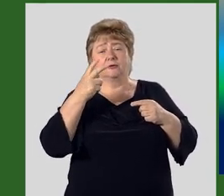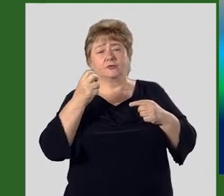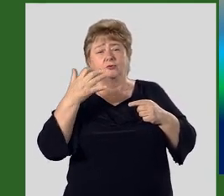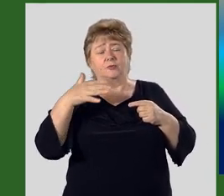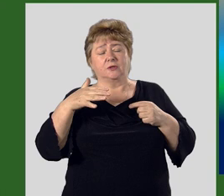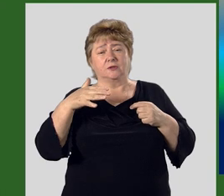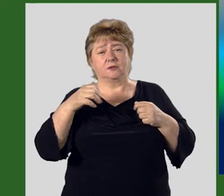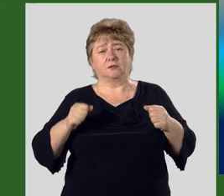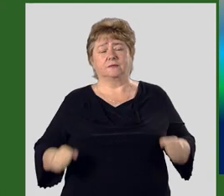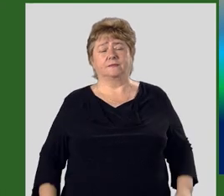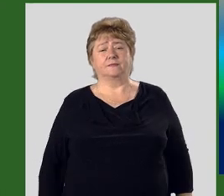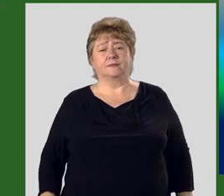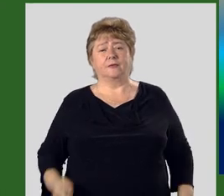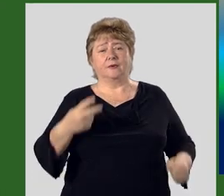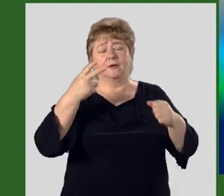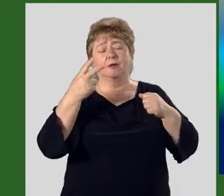1:250.